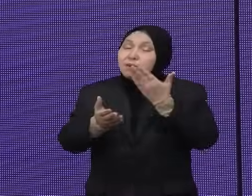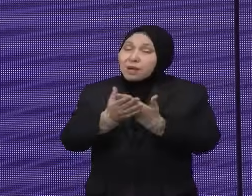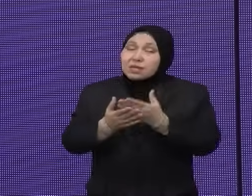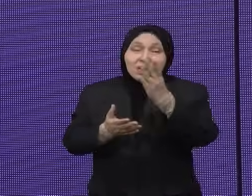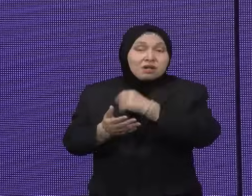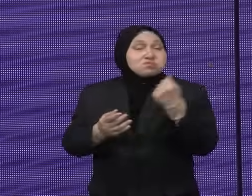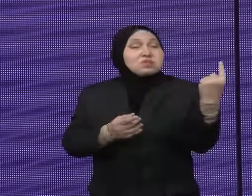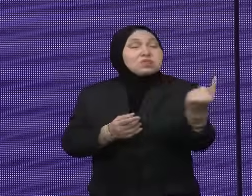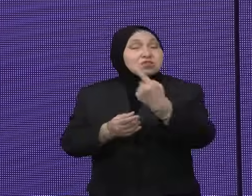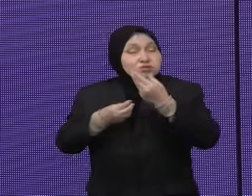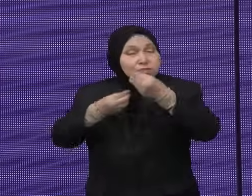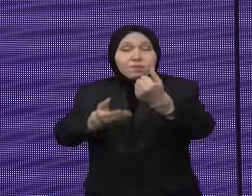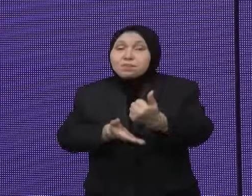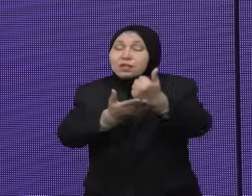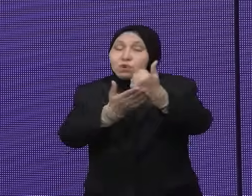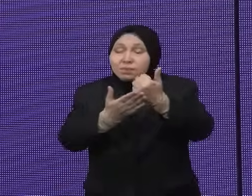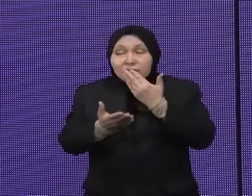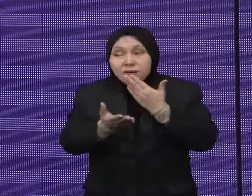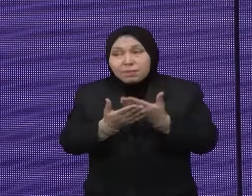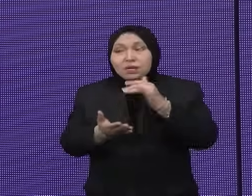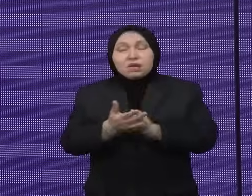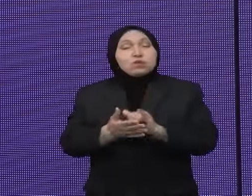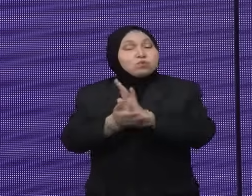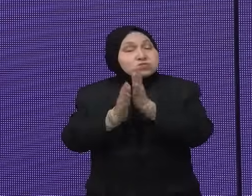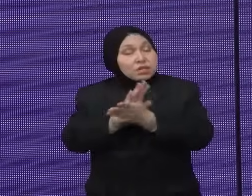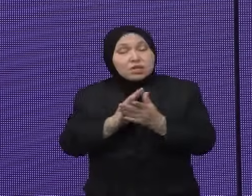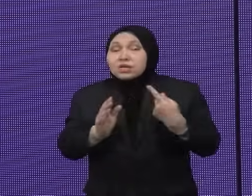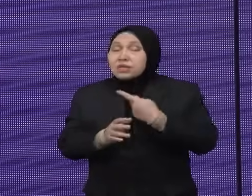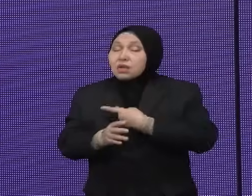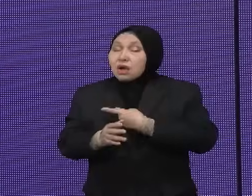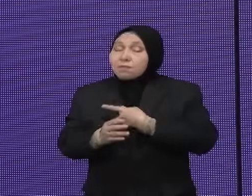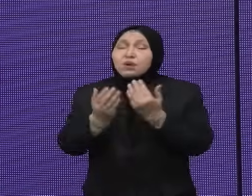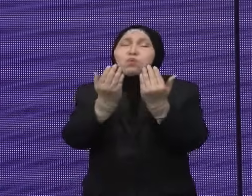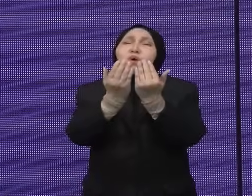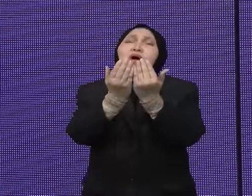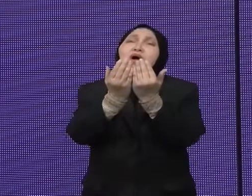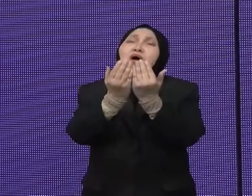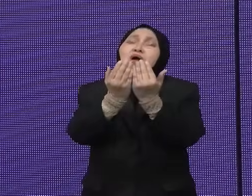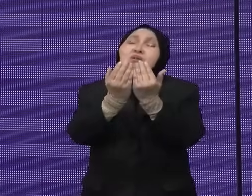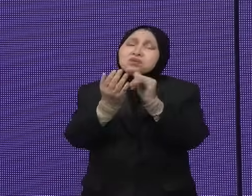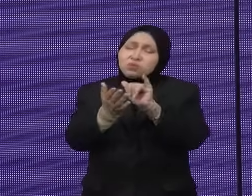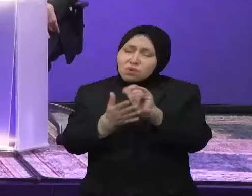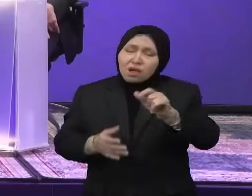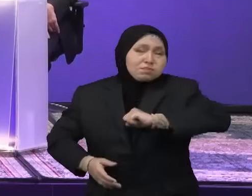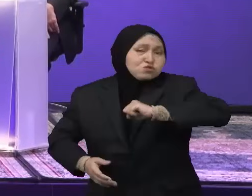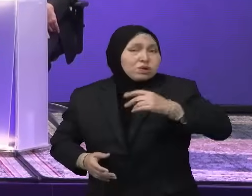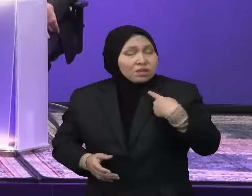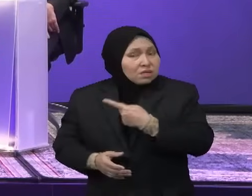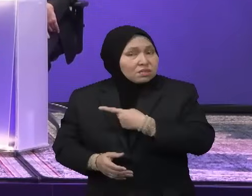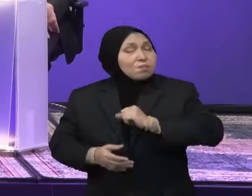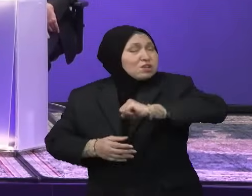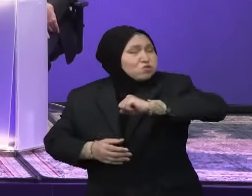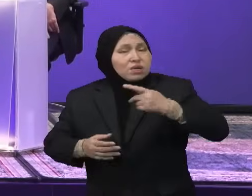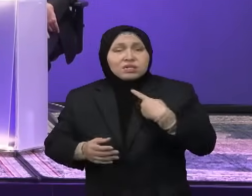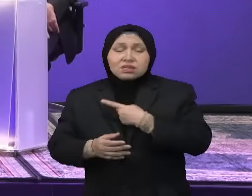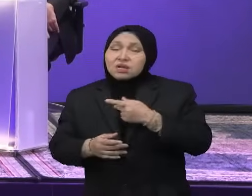juga sentiasa memberi bantuan kepada kebaikan itu, maka kita berdoa agar itulah perjuangan kita, Ustaz. Ya, perjuangan kita